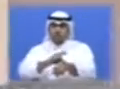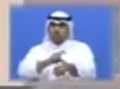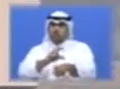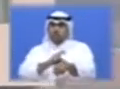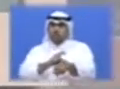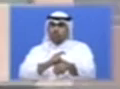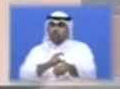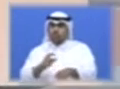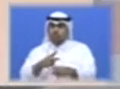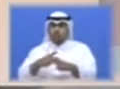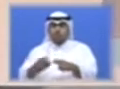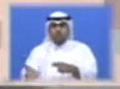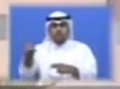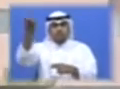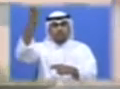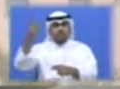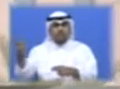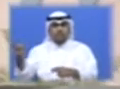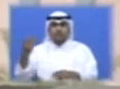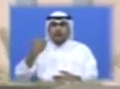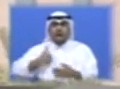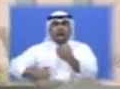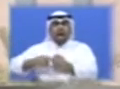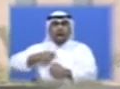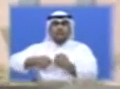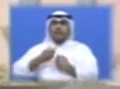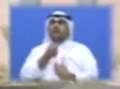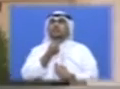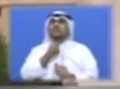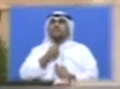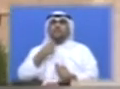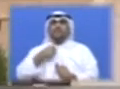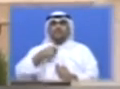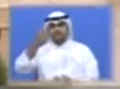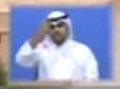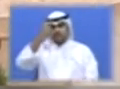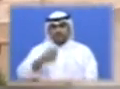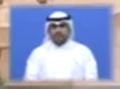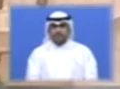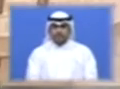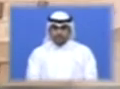واستشاري كويتي يجري عملية استزراع حنجرة اصطناعية لمريض.